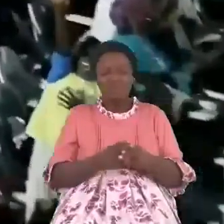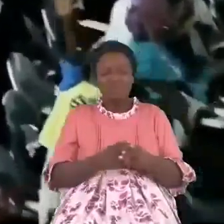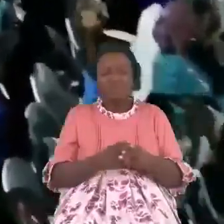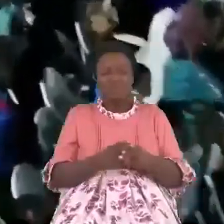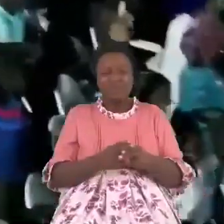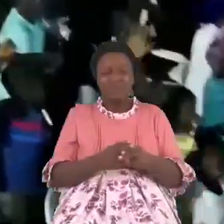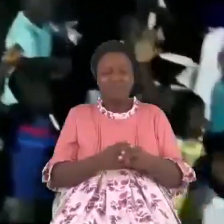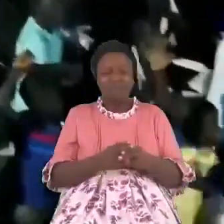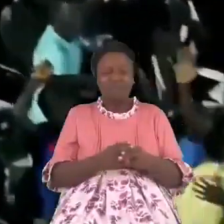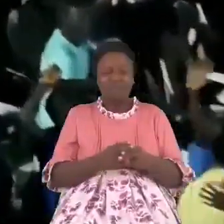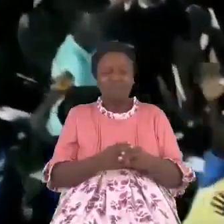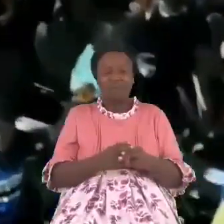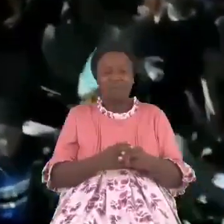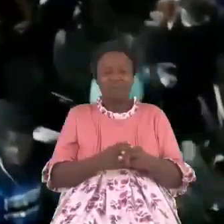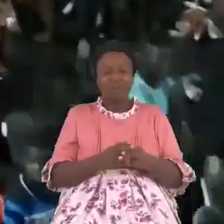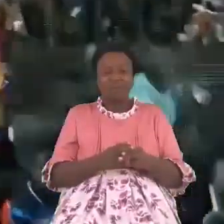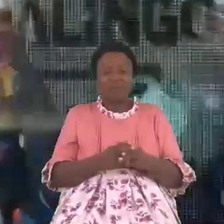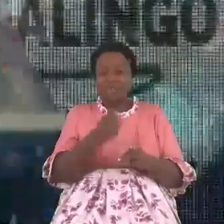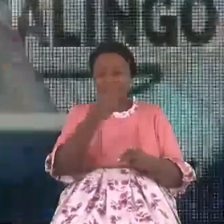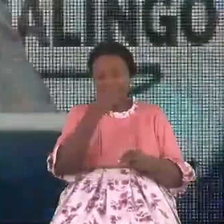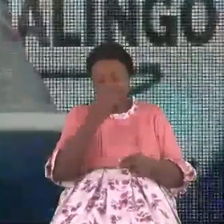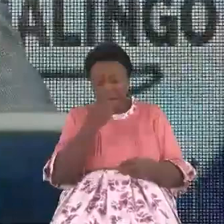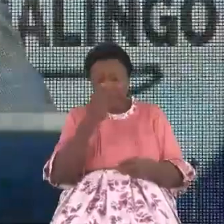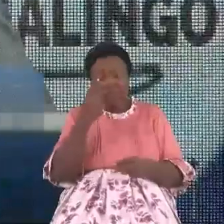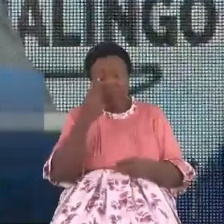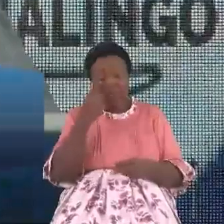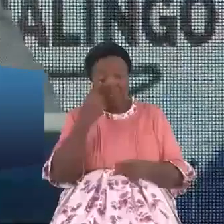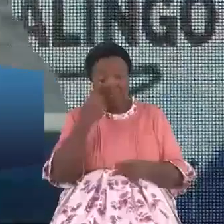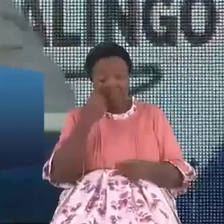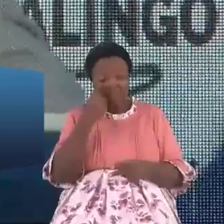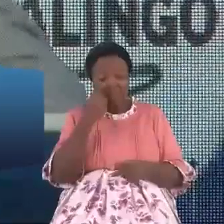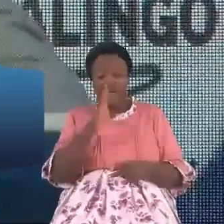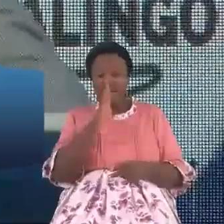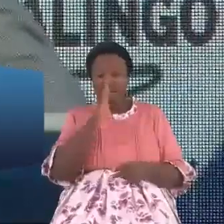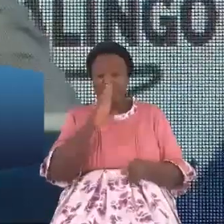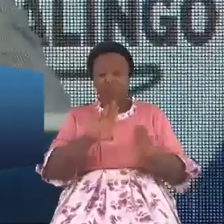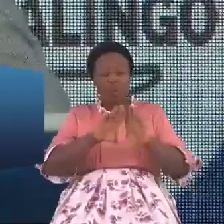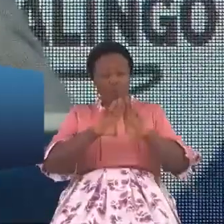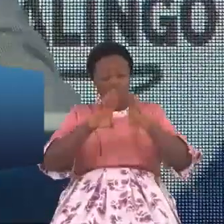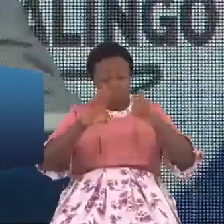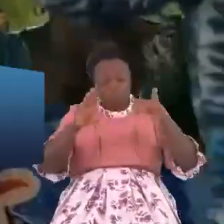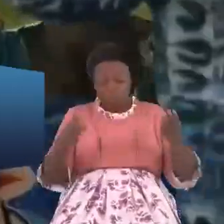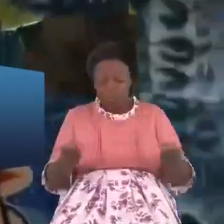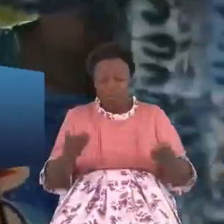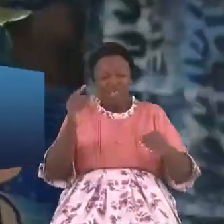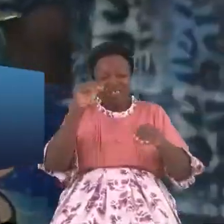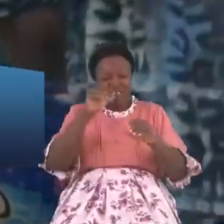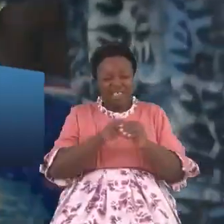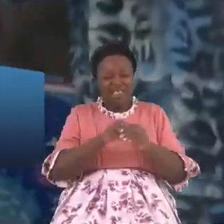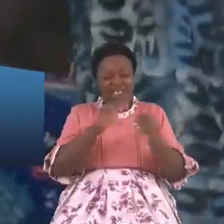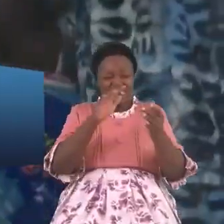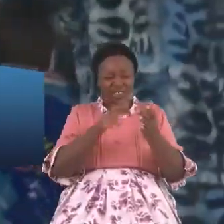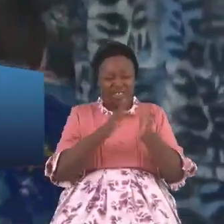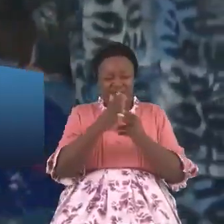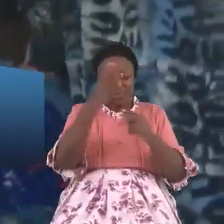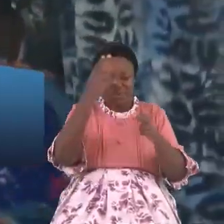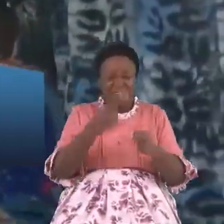Ka anya niile kpuru isi mepee n'aha Jizọs.